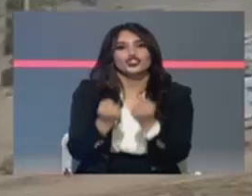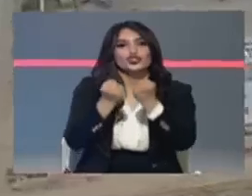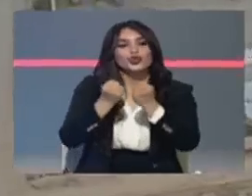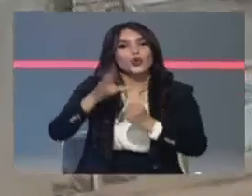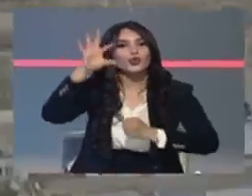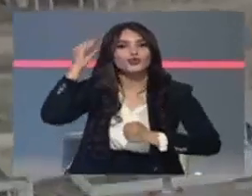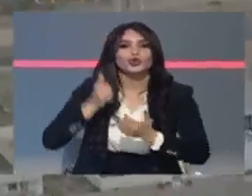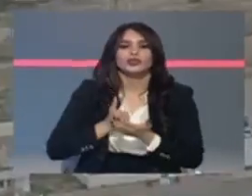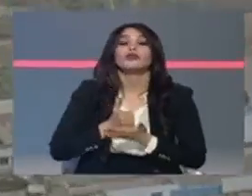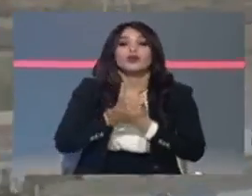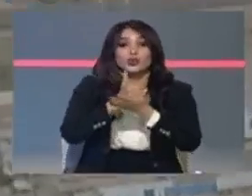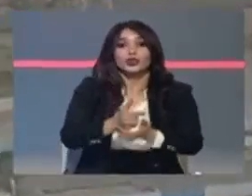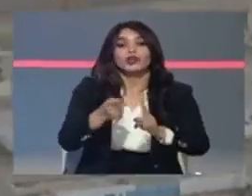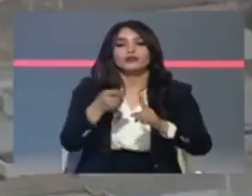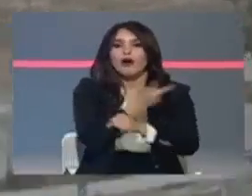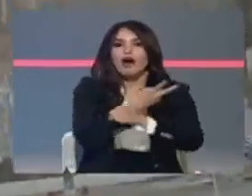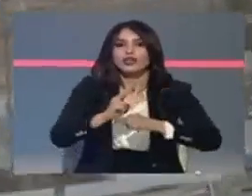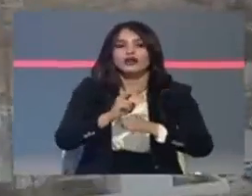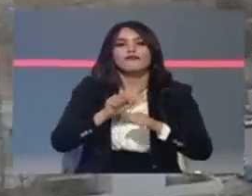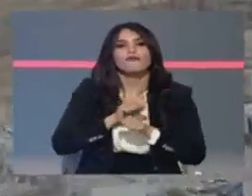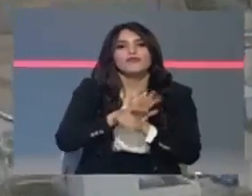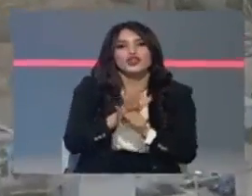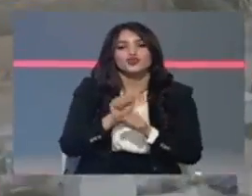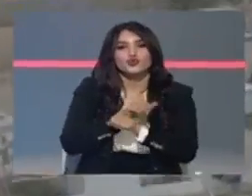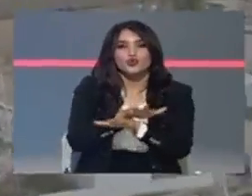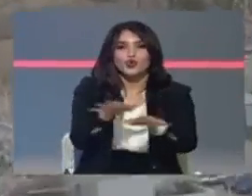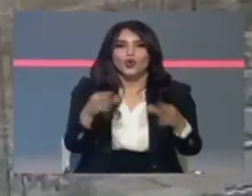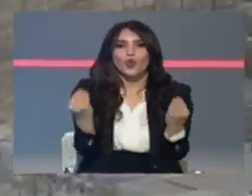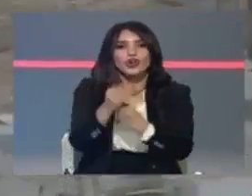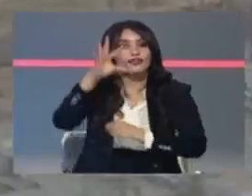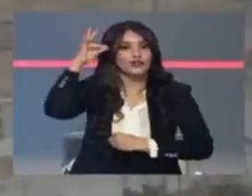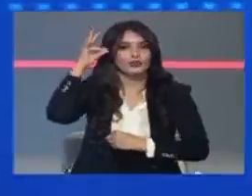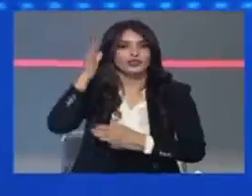للمساعدة في تجاوز خطر انتشار فيروس كورونا ببلادنا.